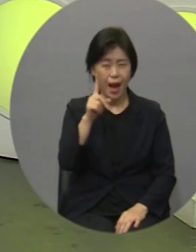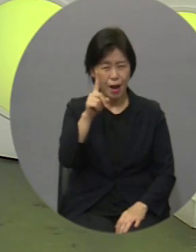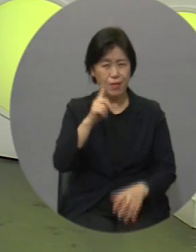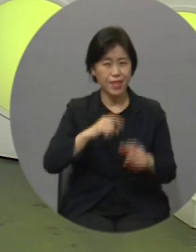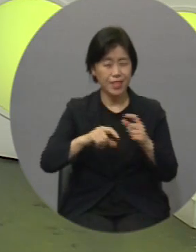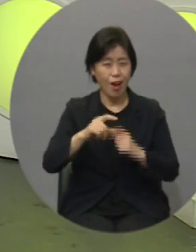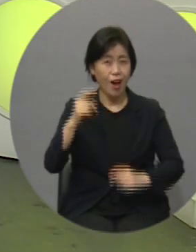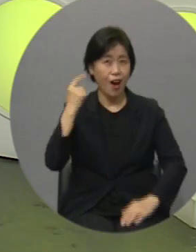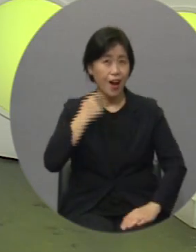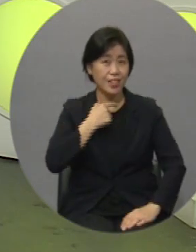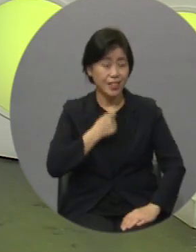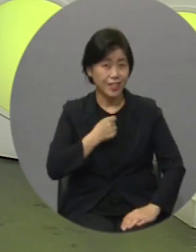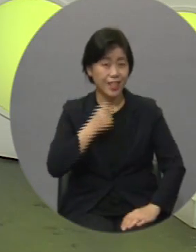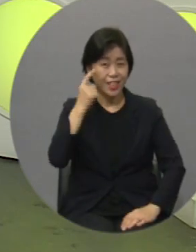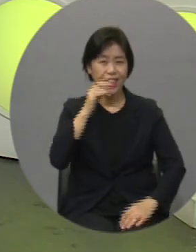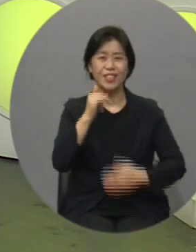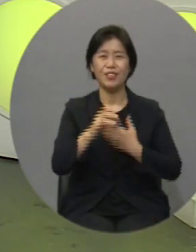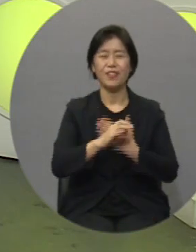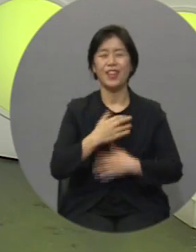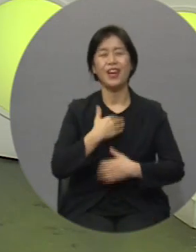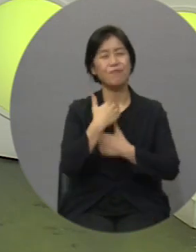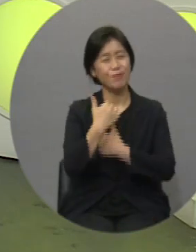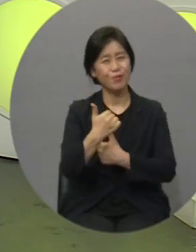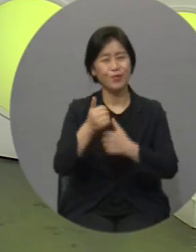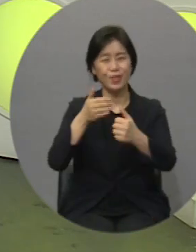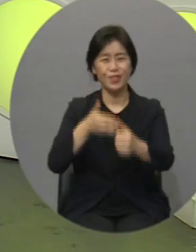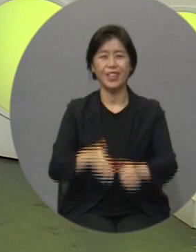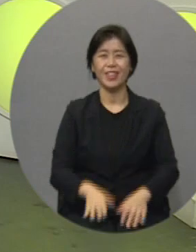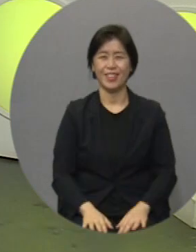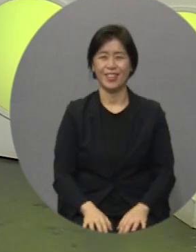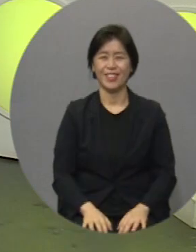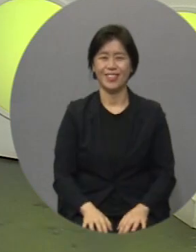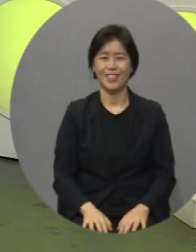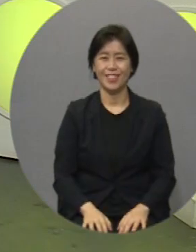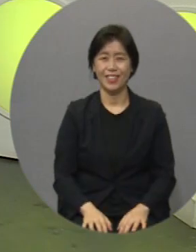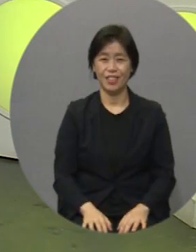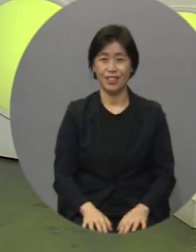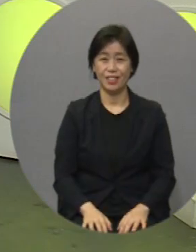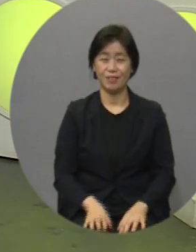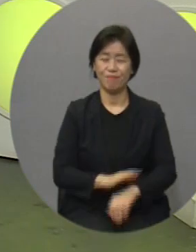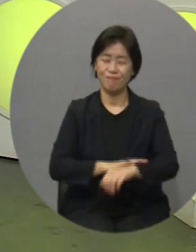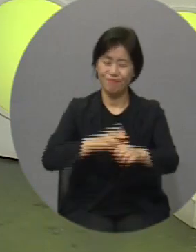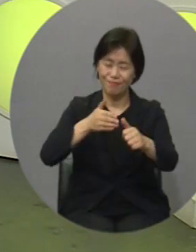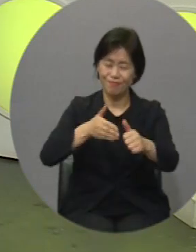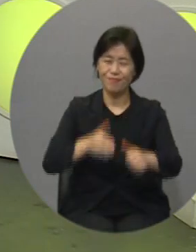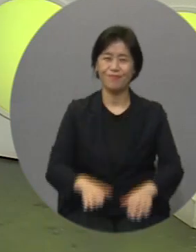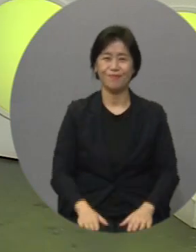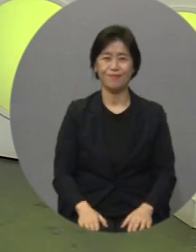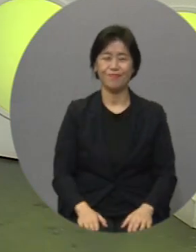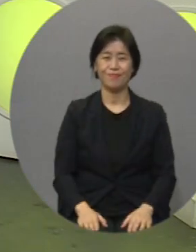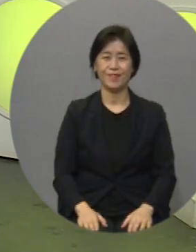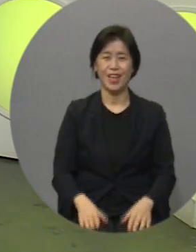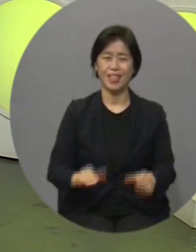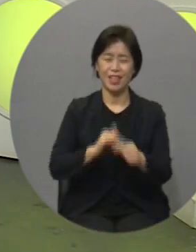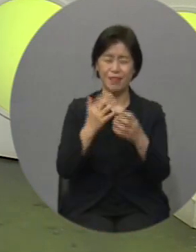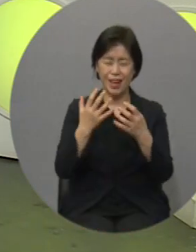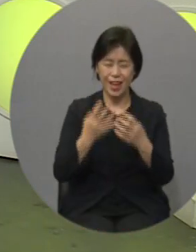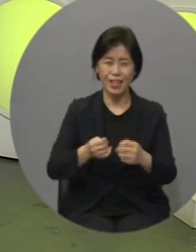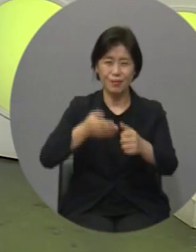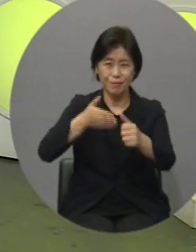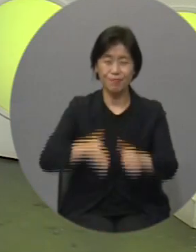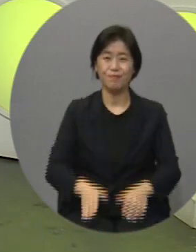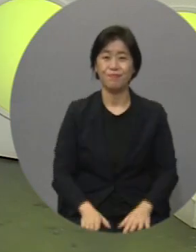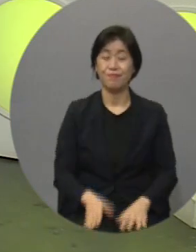싶다면 저를 불러주세요. 아, 네. 저는 응원 부탁드립니다. 사랑 많이 해주세요. 고맙습니다.